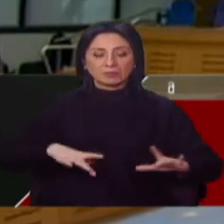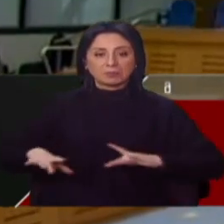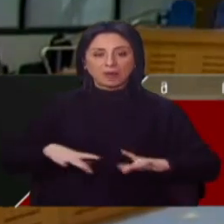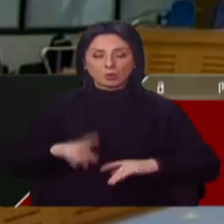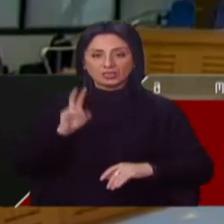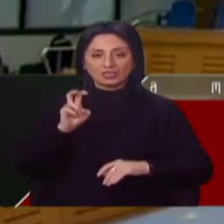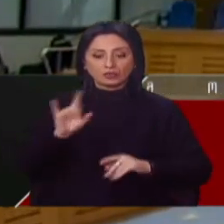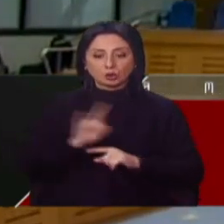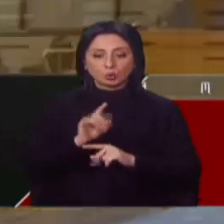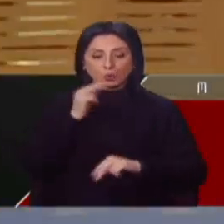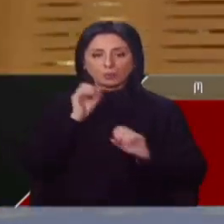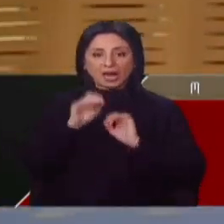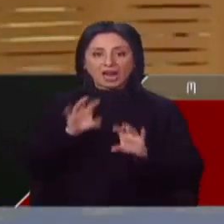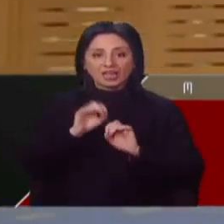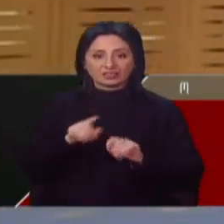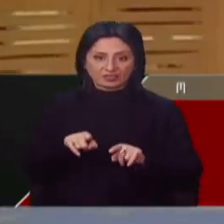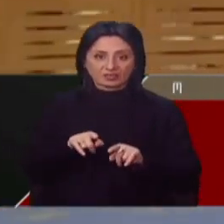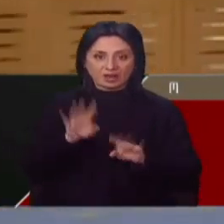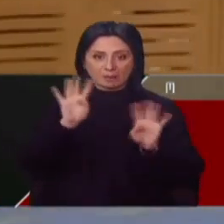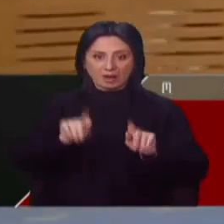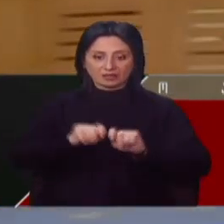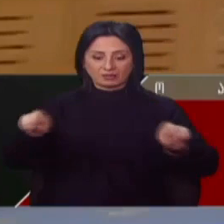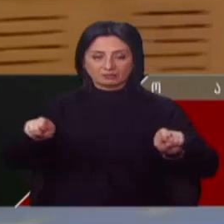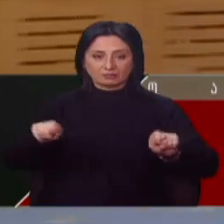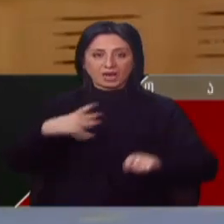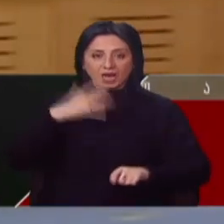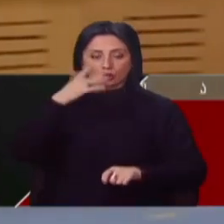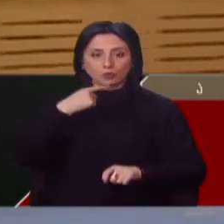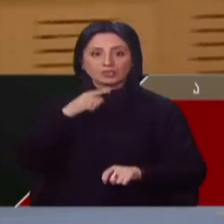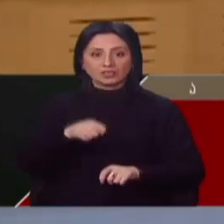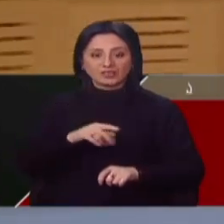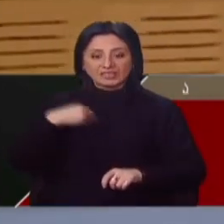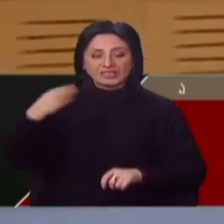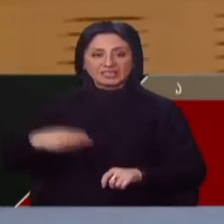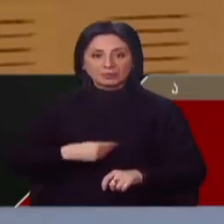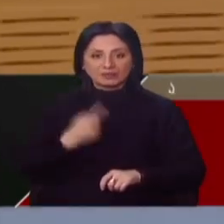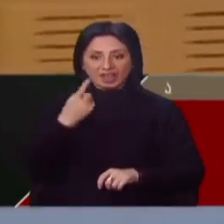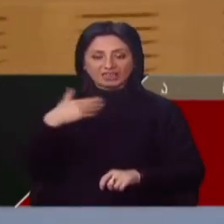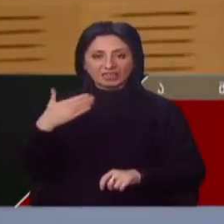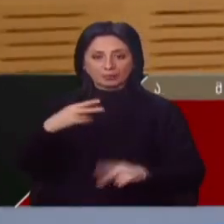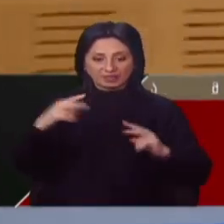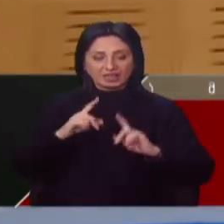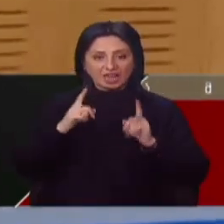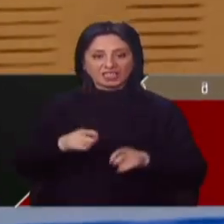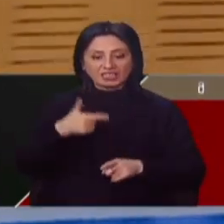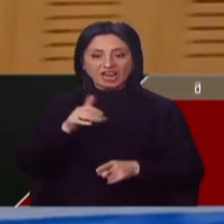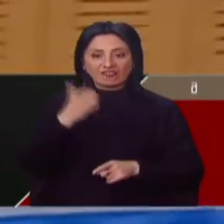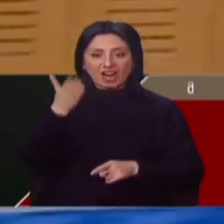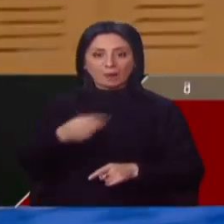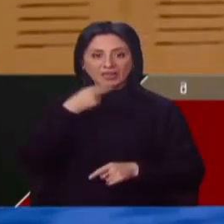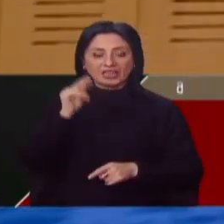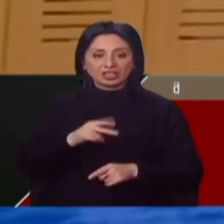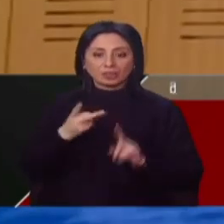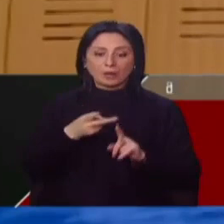სპეკულაციებზე და ცრუ ბრალდებებზე ახდილი ფარდა. ქართულ ოცნებაში ამბობენ, რომ სტრასბურგმა ერთი მხრივ დაადასტურა გვარამიას